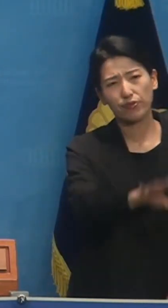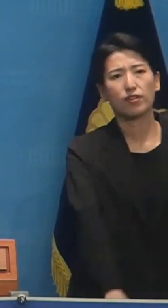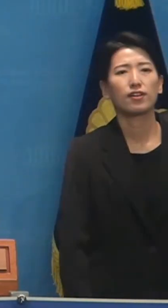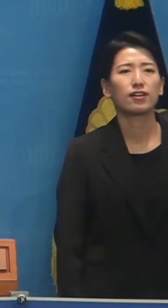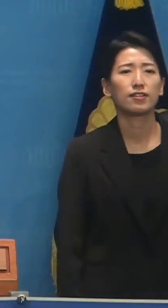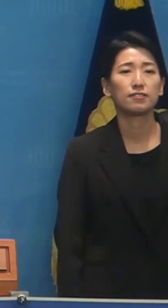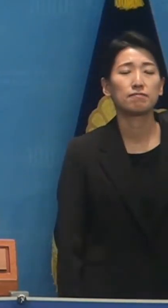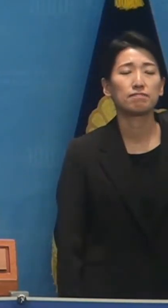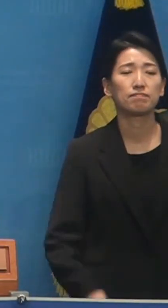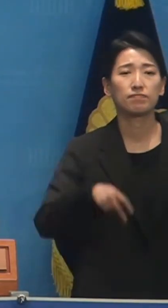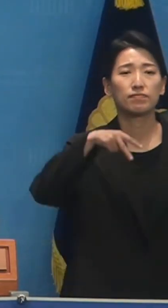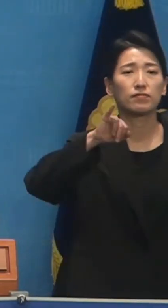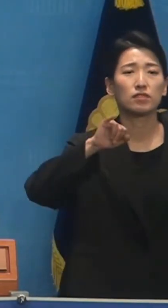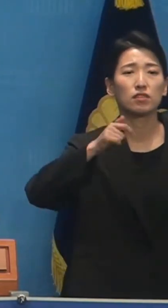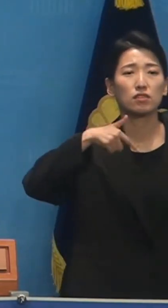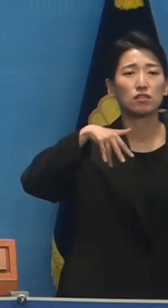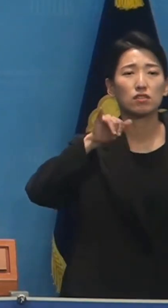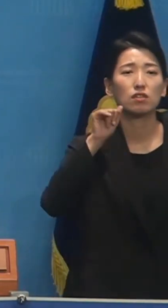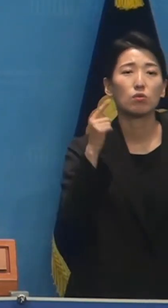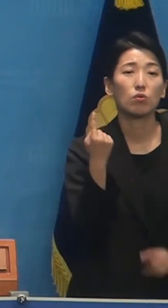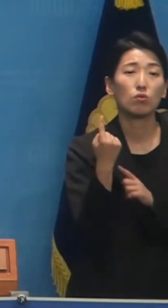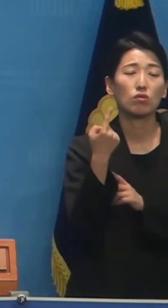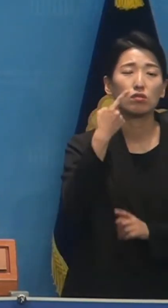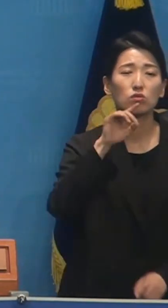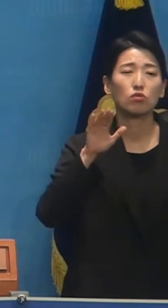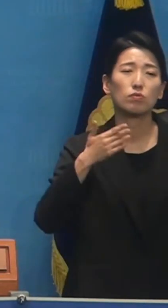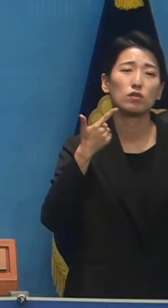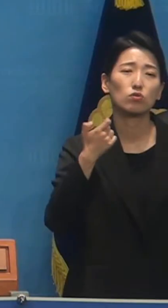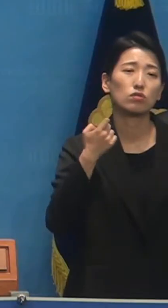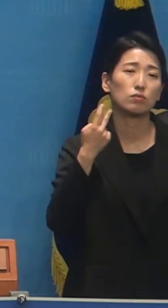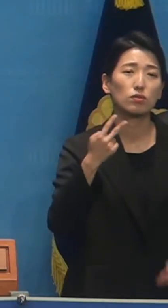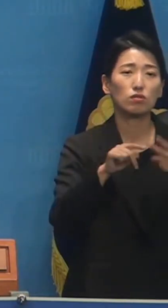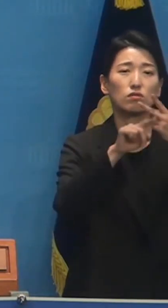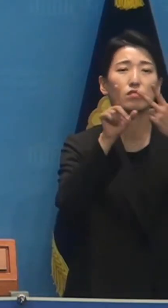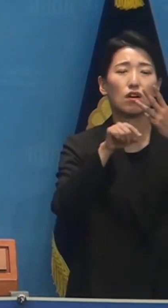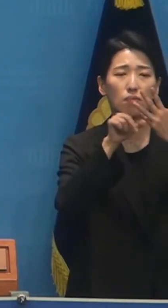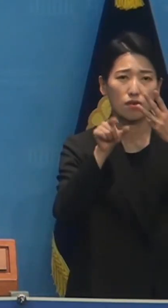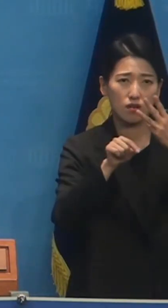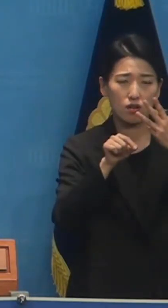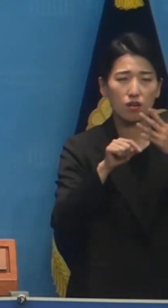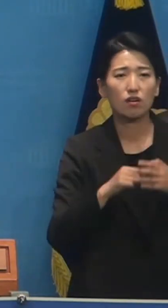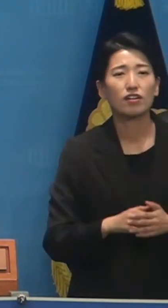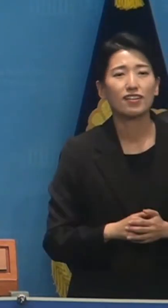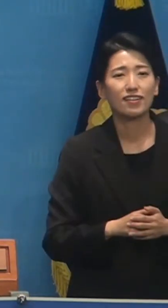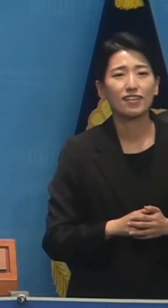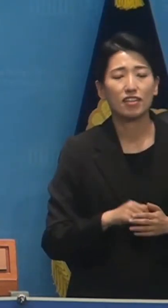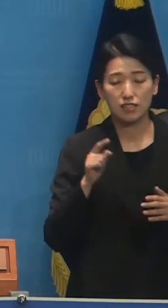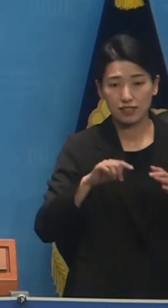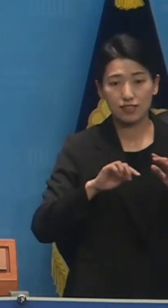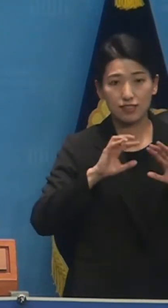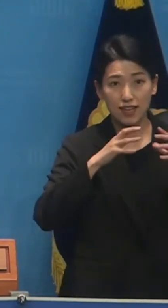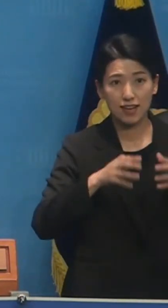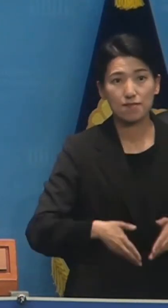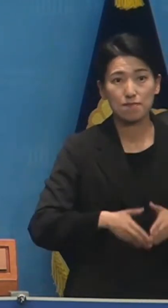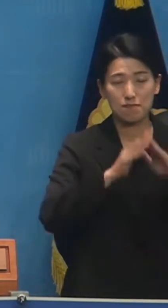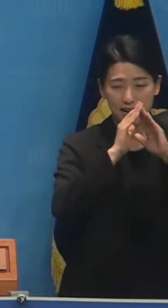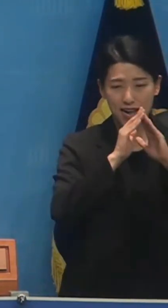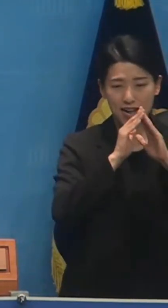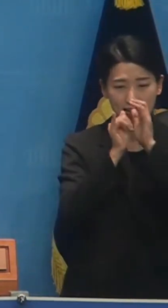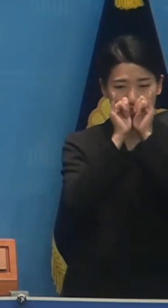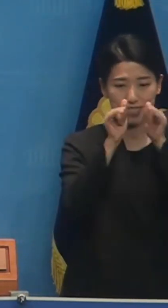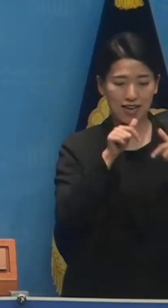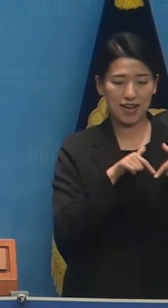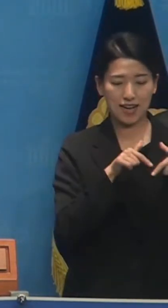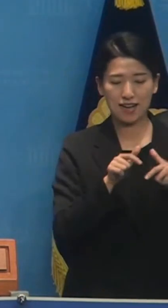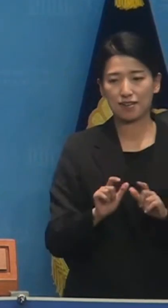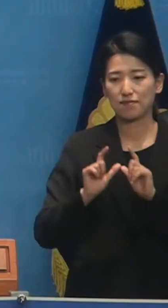단재 신채호 선생도 1962년 3월 건국 공로훈장 대통령장이